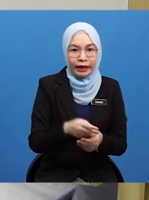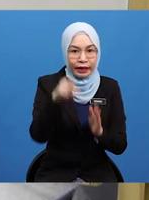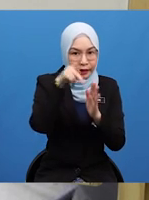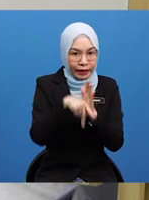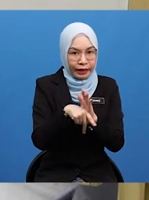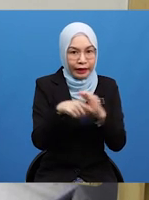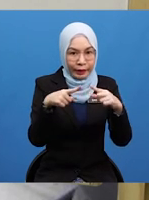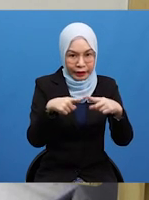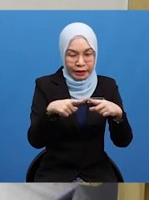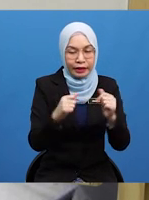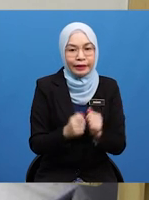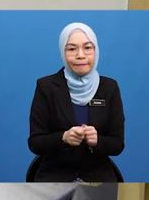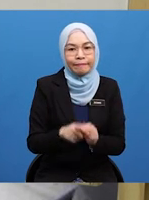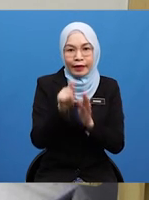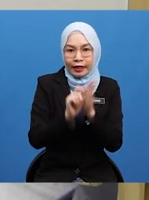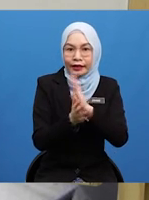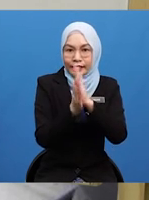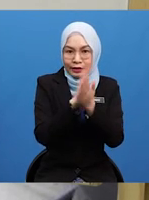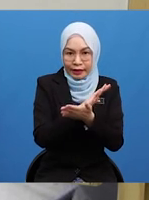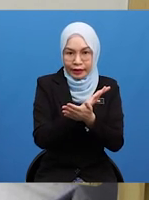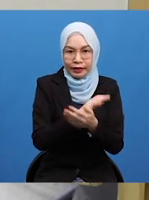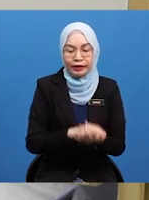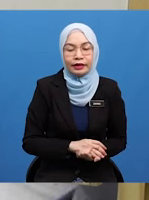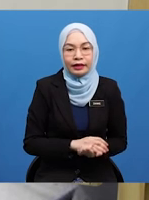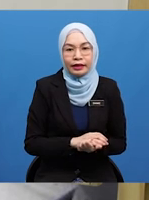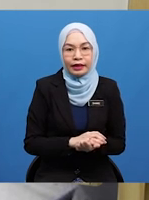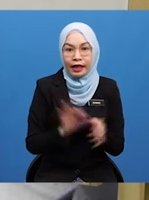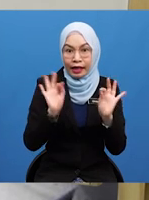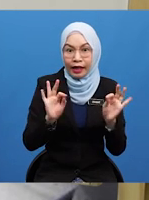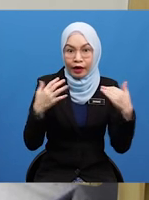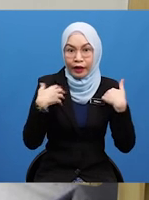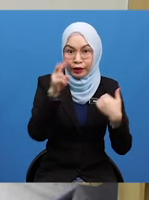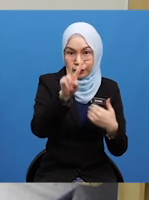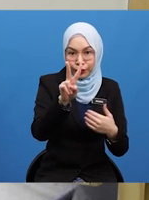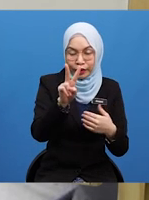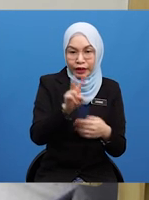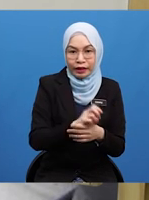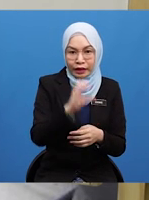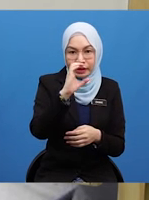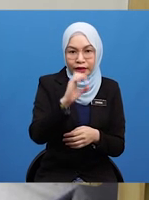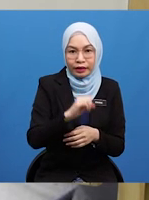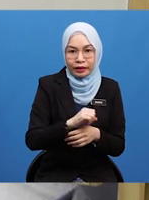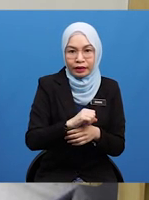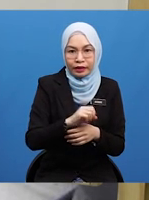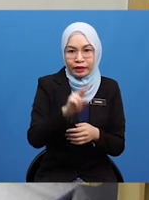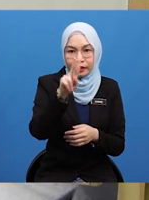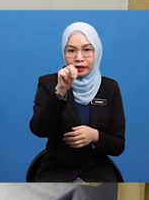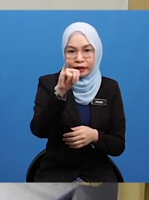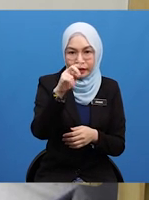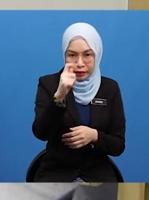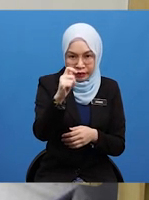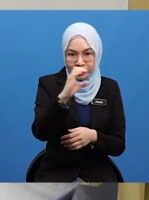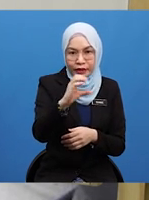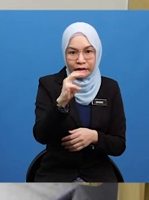Sentimeter persegi terhasil apabila terdapat 2 unit sentimeter yang didarabkan